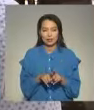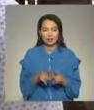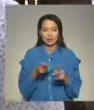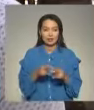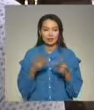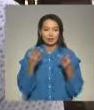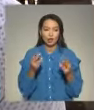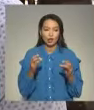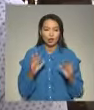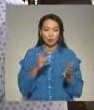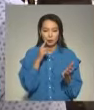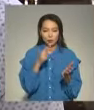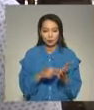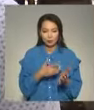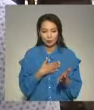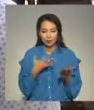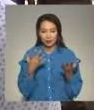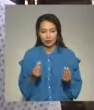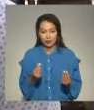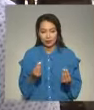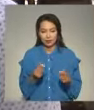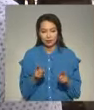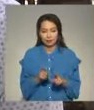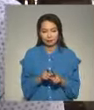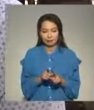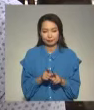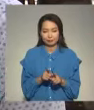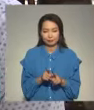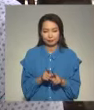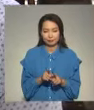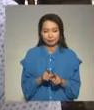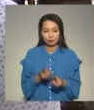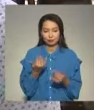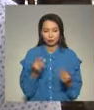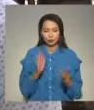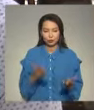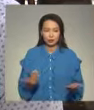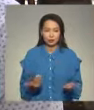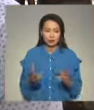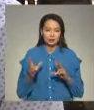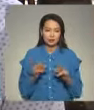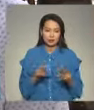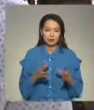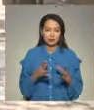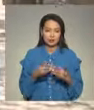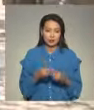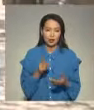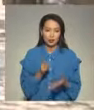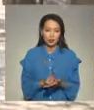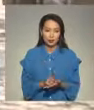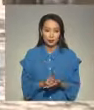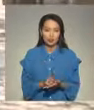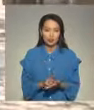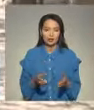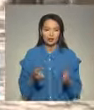не случайно он так с нами подвернулся нам. И теперь будем жить счастливо, семьей, дружной.